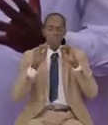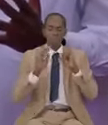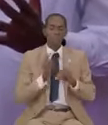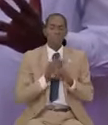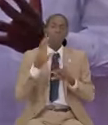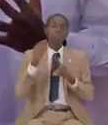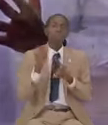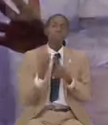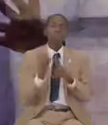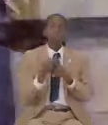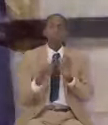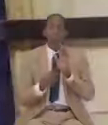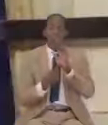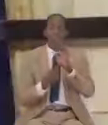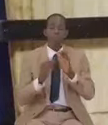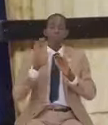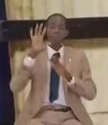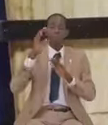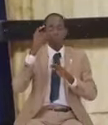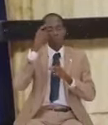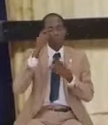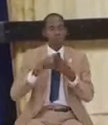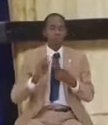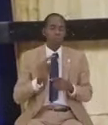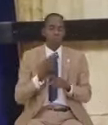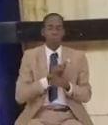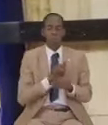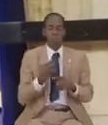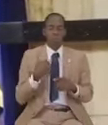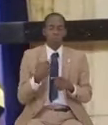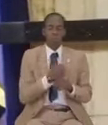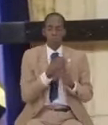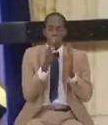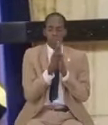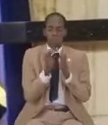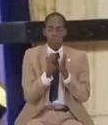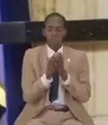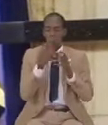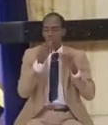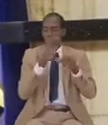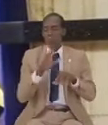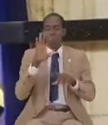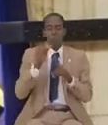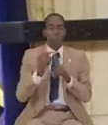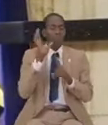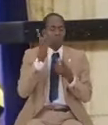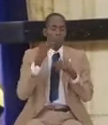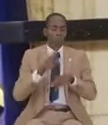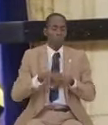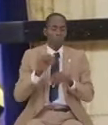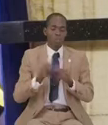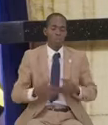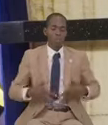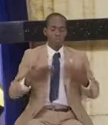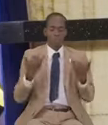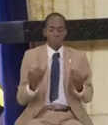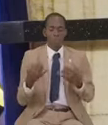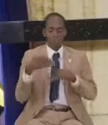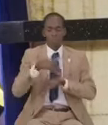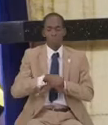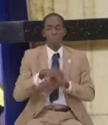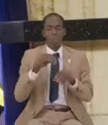révèle ta pensée et nous prions que les bénédictions de la parole soit répandue sur toute